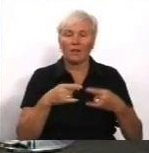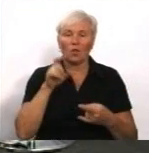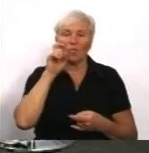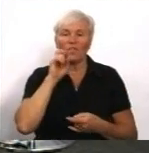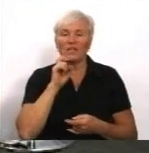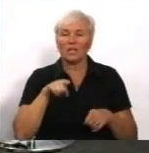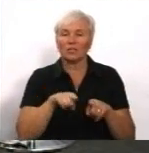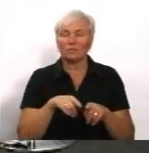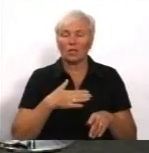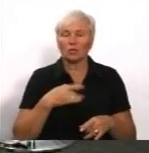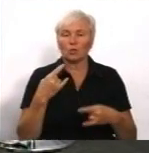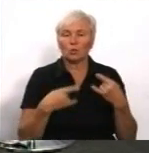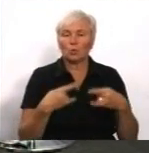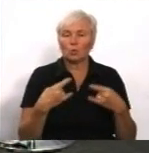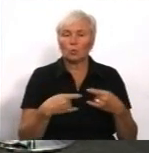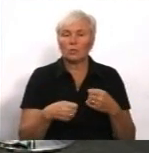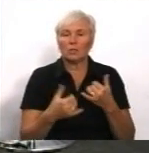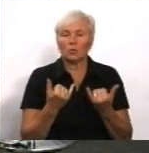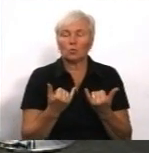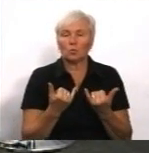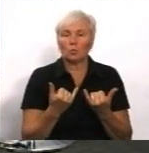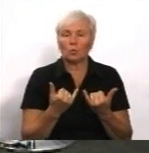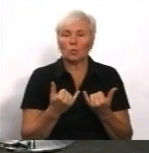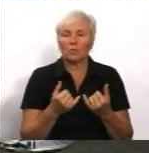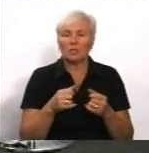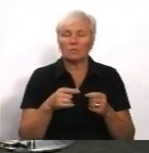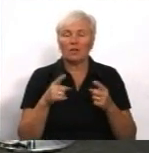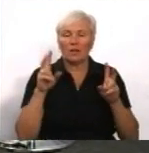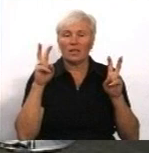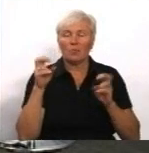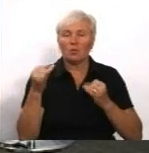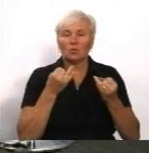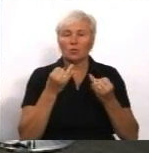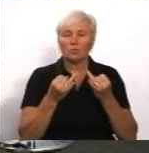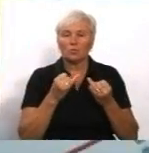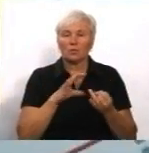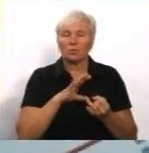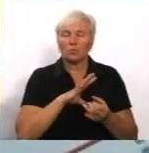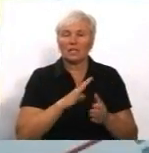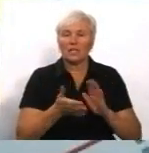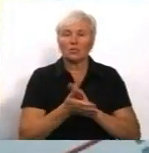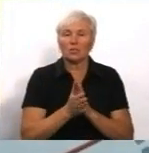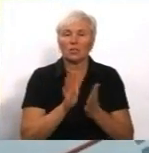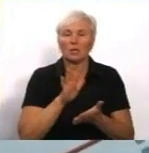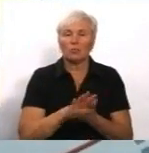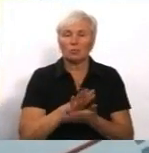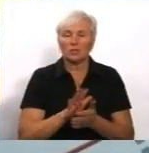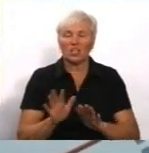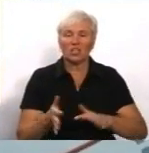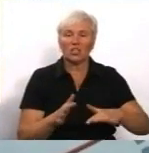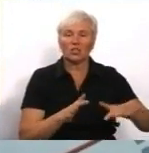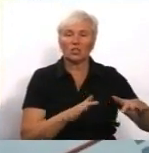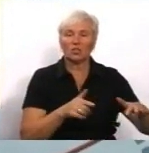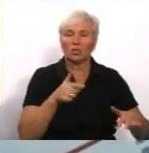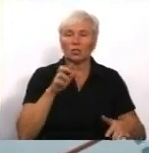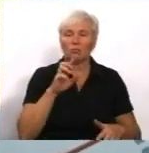нашій студії. Сьогодні головними темами розмови стануть, власне, ситуація із забрудненням річки Рось пестицидами